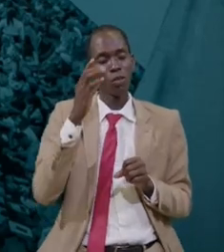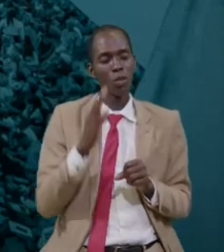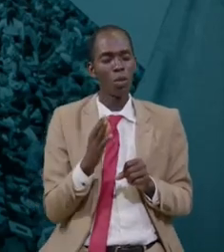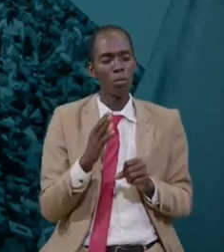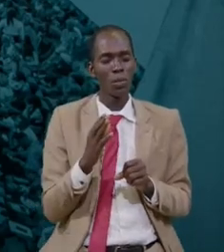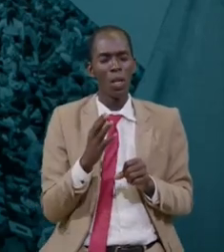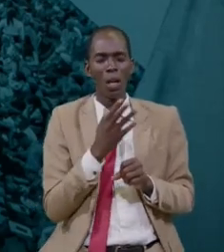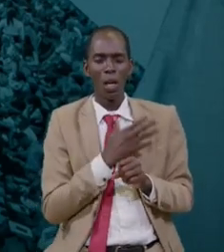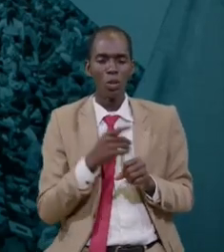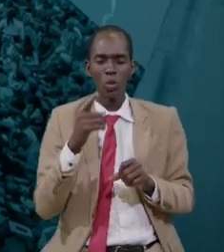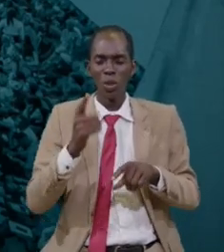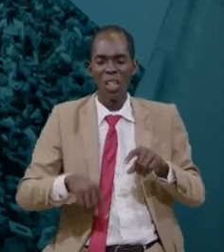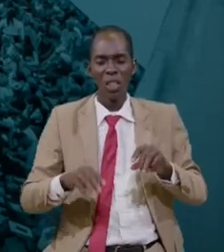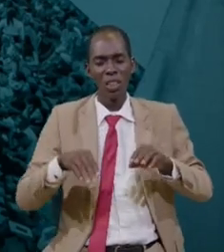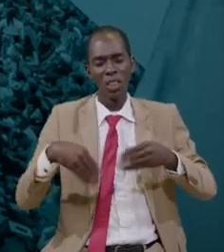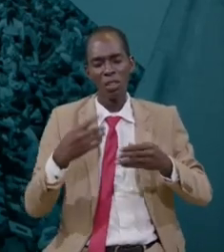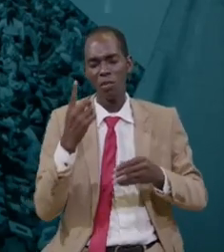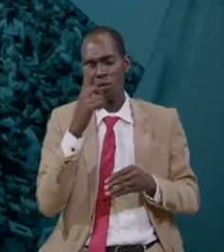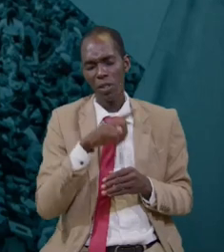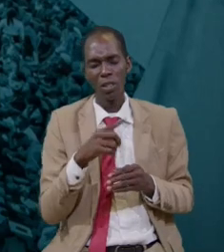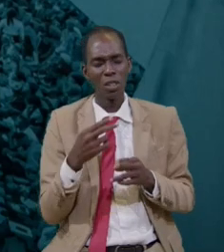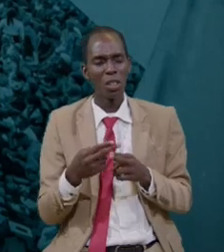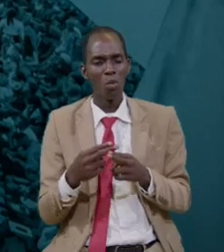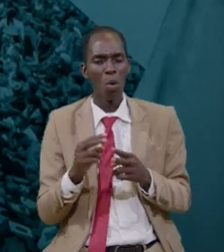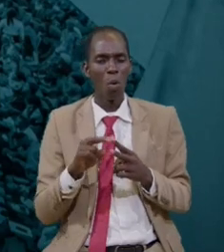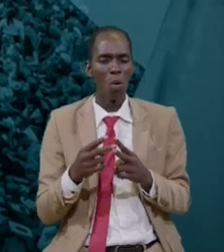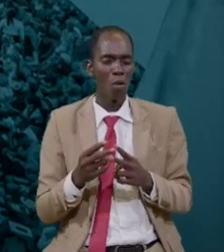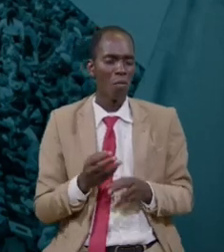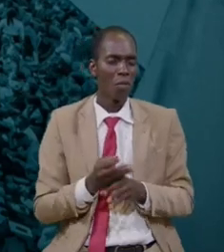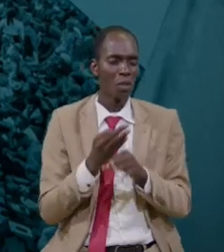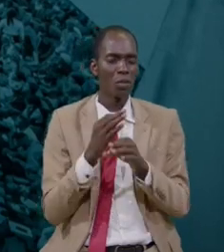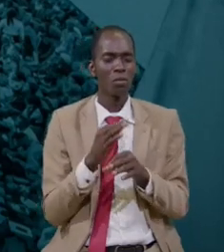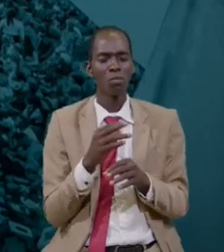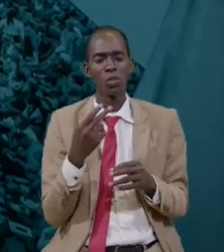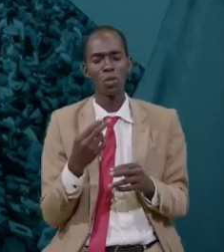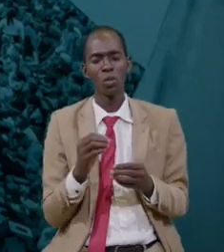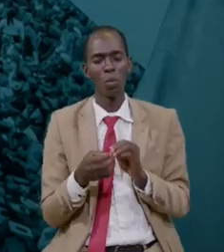Vous êtes maintenant né de nouveau, donc donnez des informations correctes.